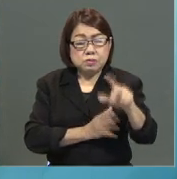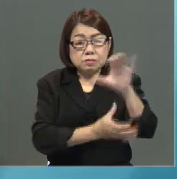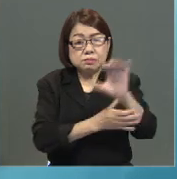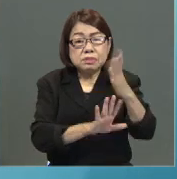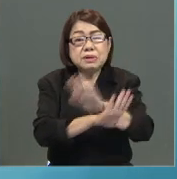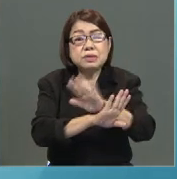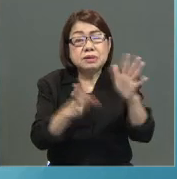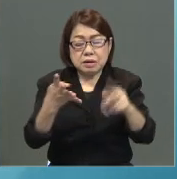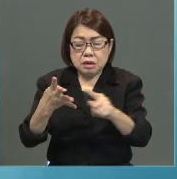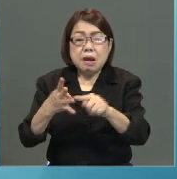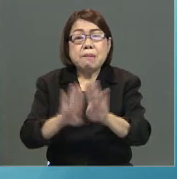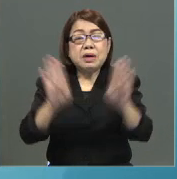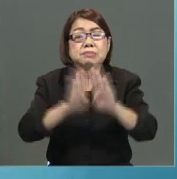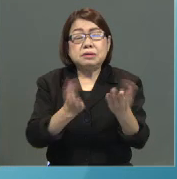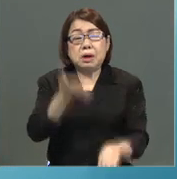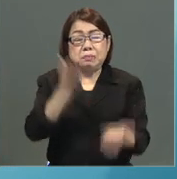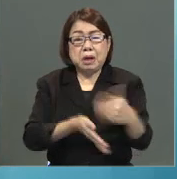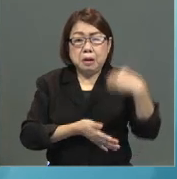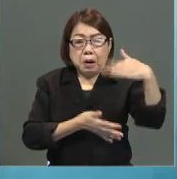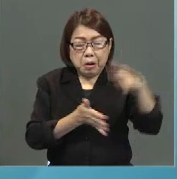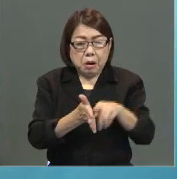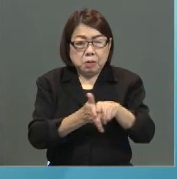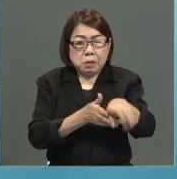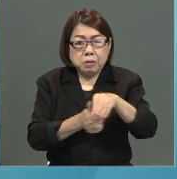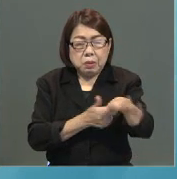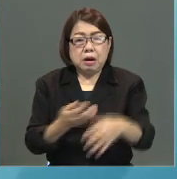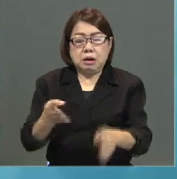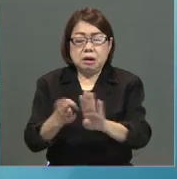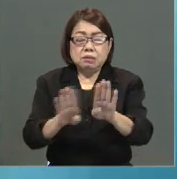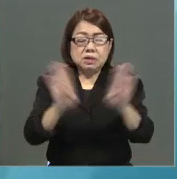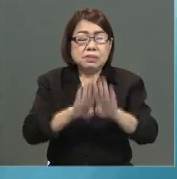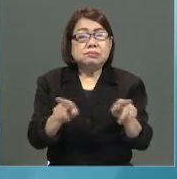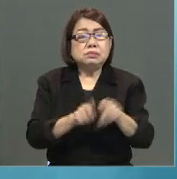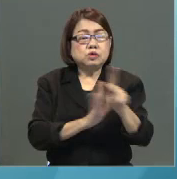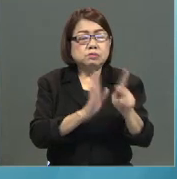ก็จะเกิดอะไรขึ้นแต่ถ้าเราจะออกเป็นระยะที่ 4ถ้าไม่มีพ.ร.ก.